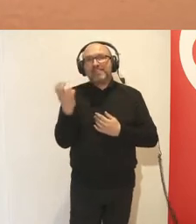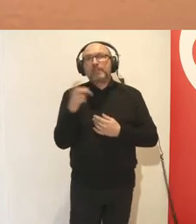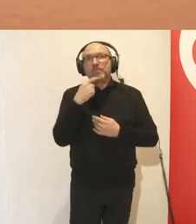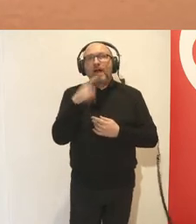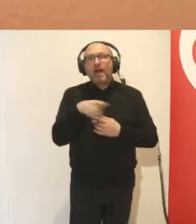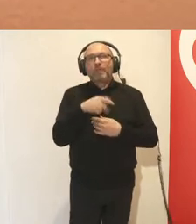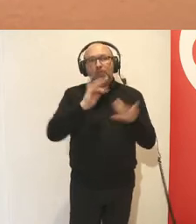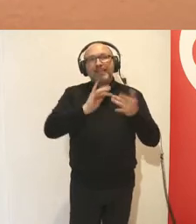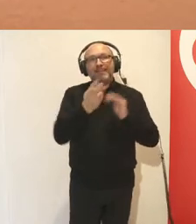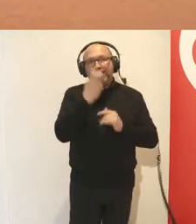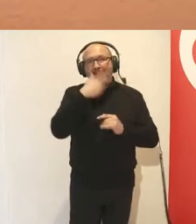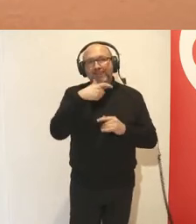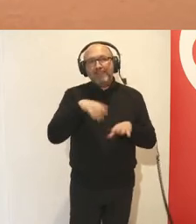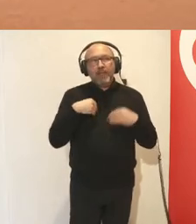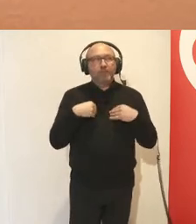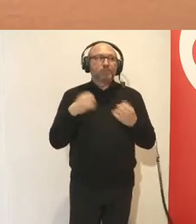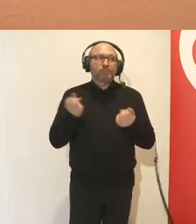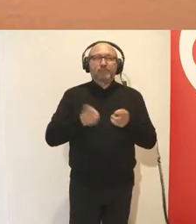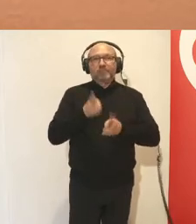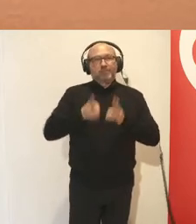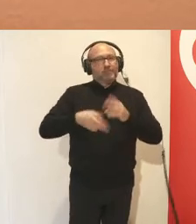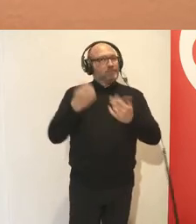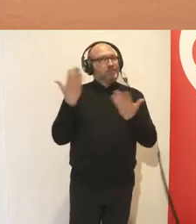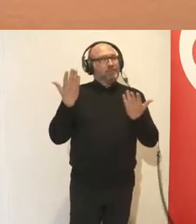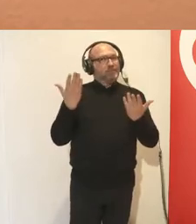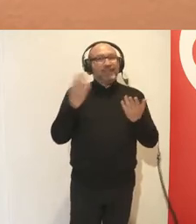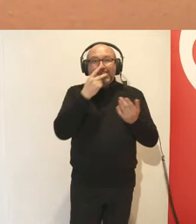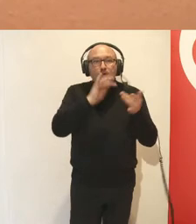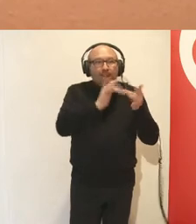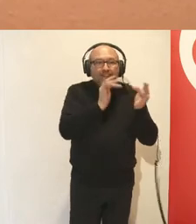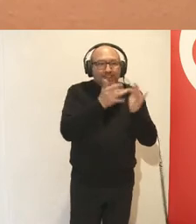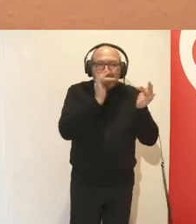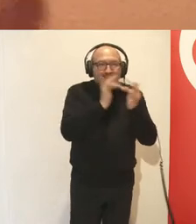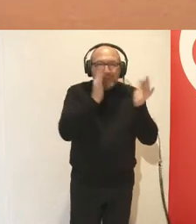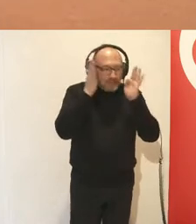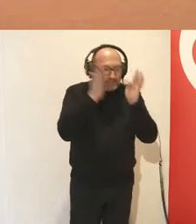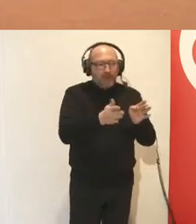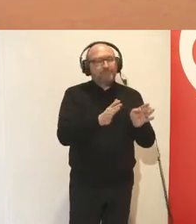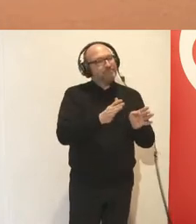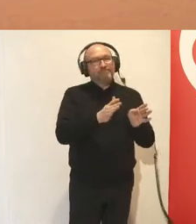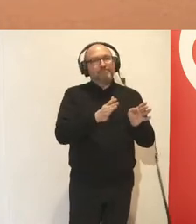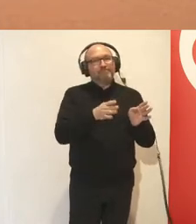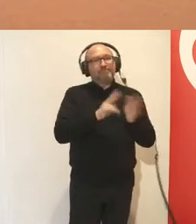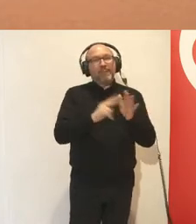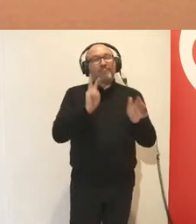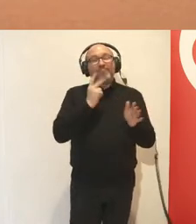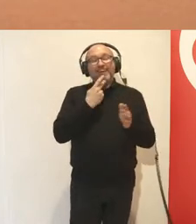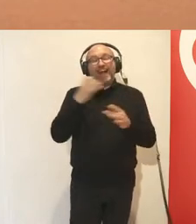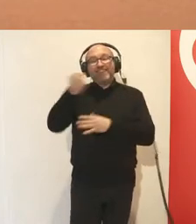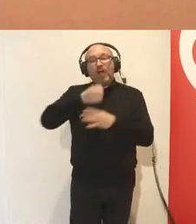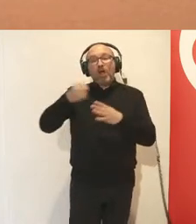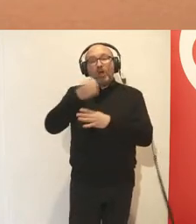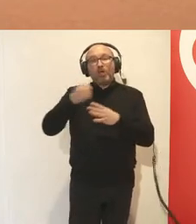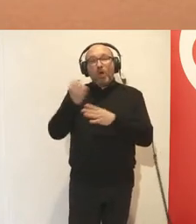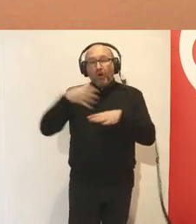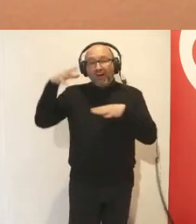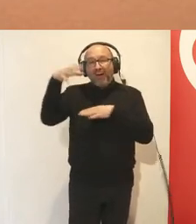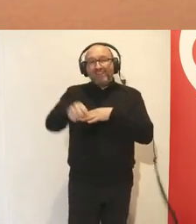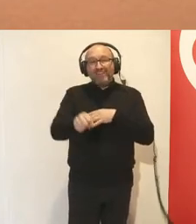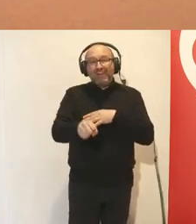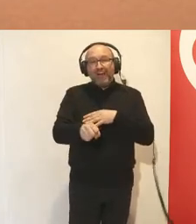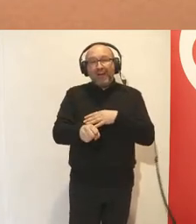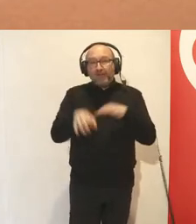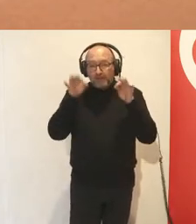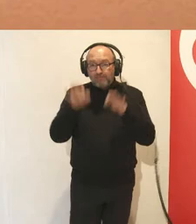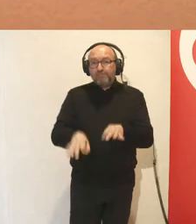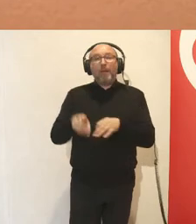aber es ist eben nicht nur internet was ist denn wenn der vegane koch 4 angreift dann kommt das bei ihr an